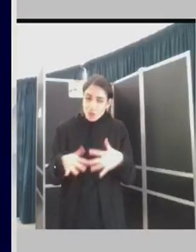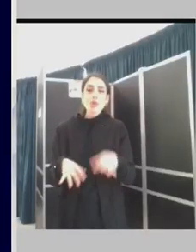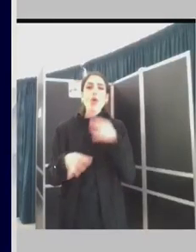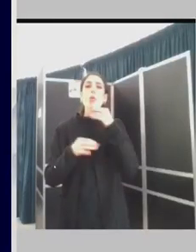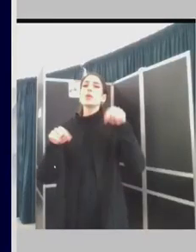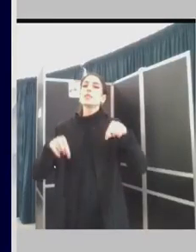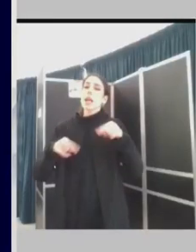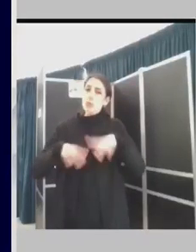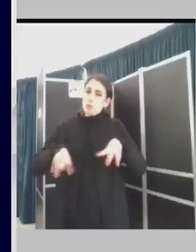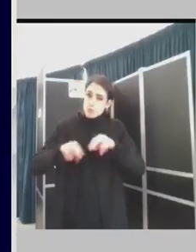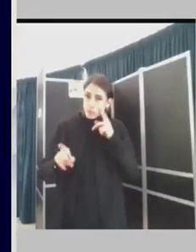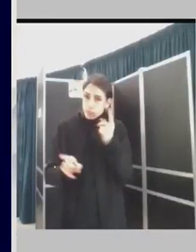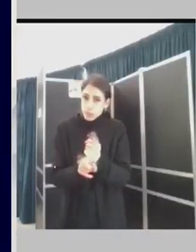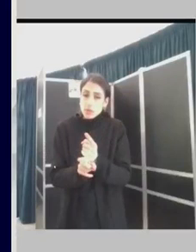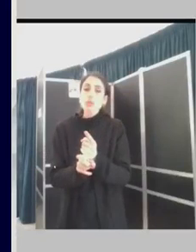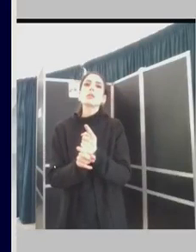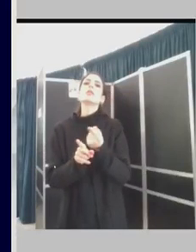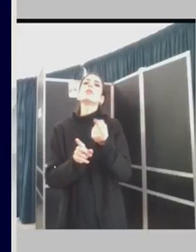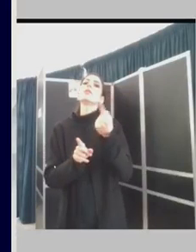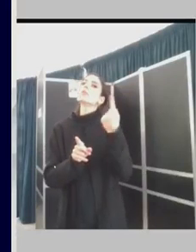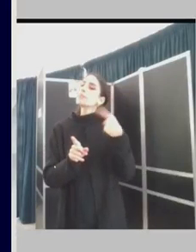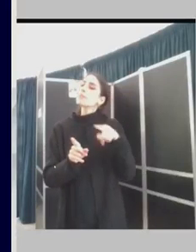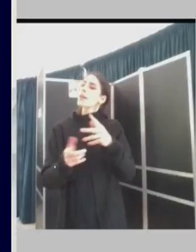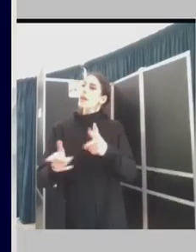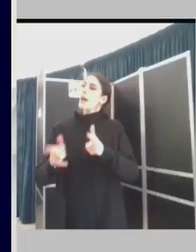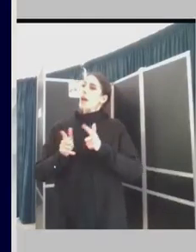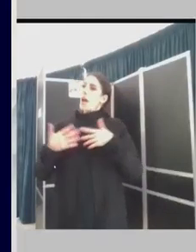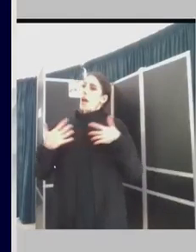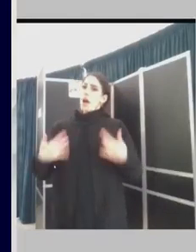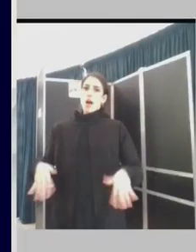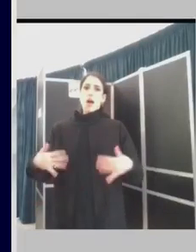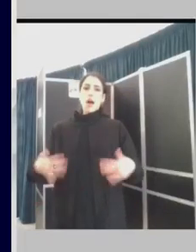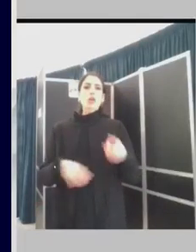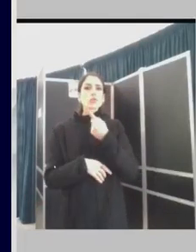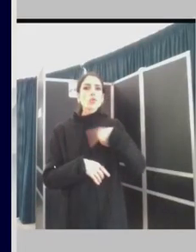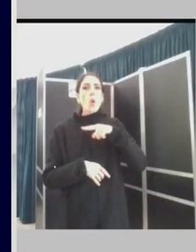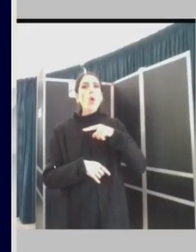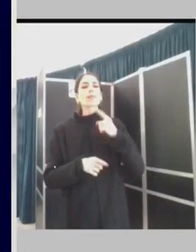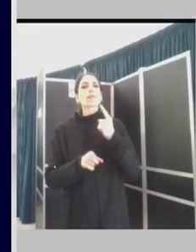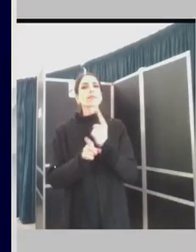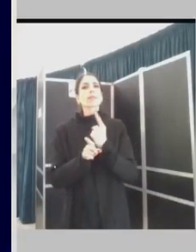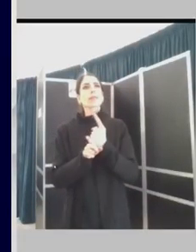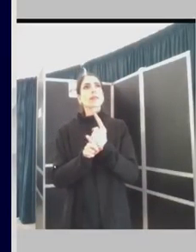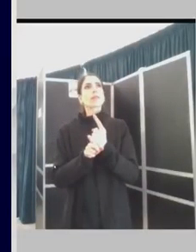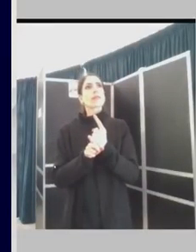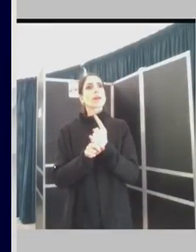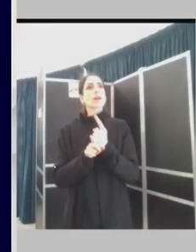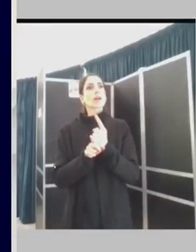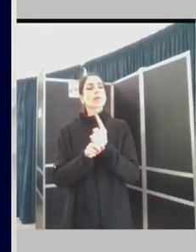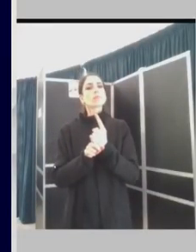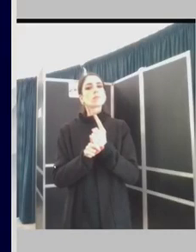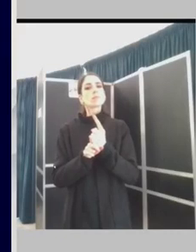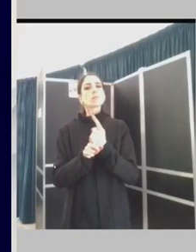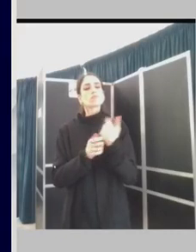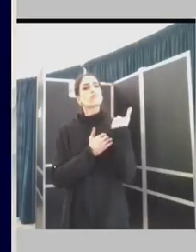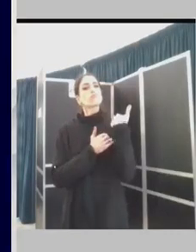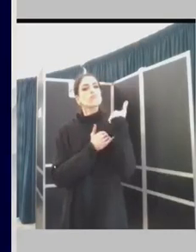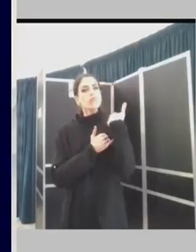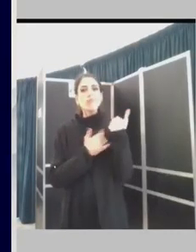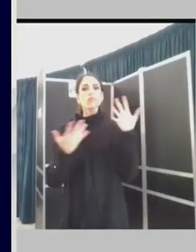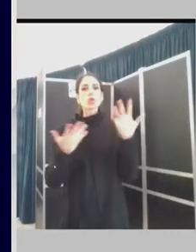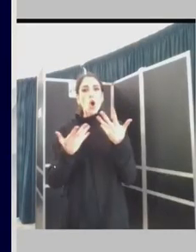che l'amministrazione si fa carico di avviare dei processi con